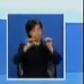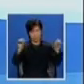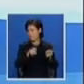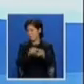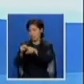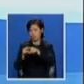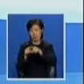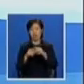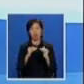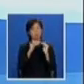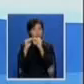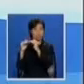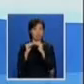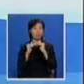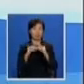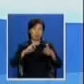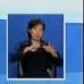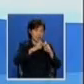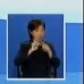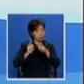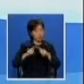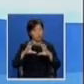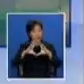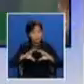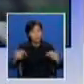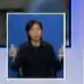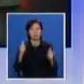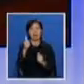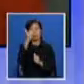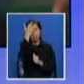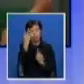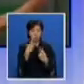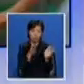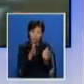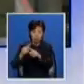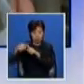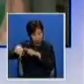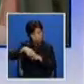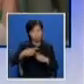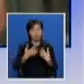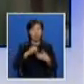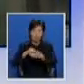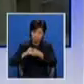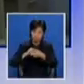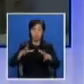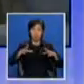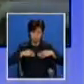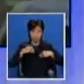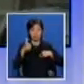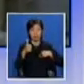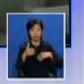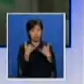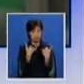ให้เหตุการณ์ต่างๆนั้นคลี่คลายไปในลักษณะซึ่งทุกฝ่ายเนี่ยสามารถที่จะยอมรับได้เพราะฉะนั้นแนวทางตรงนี้น